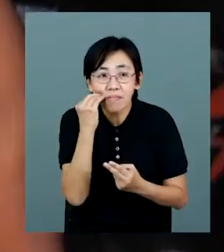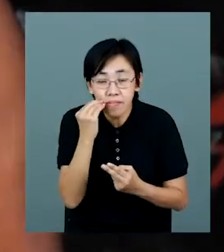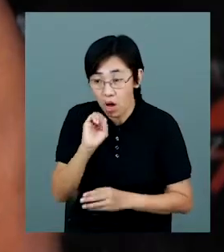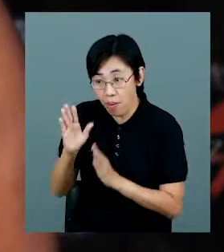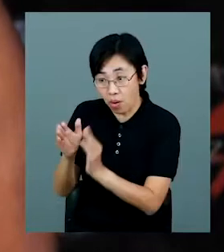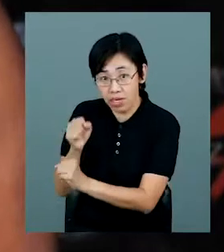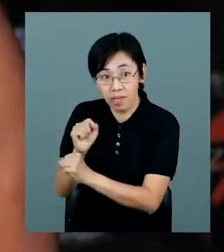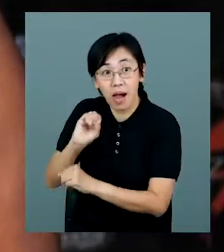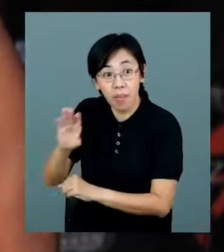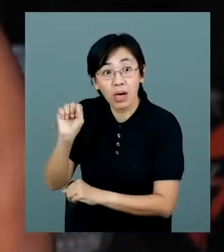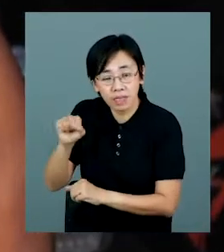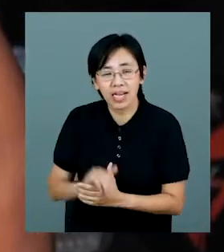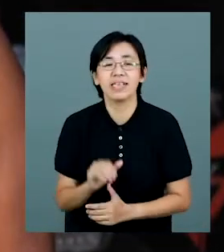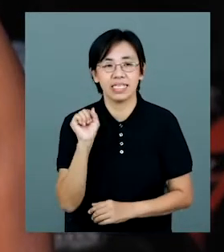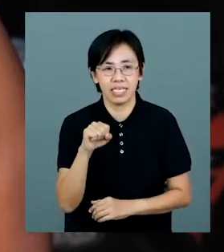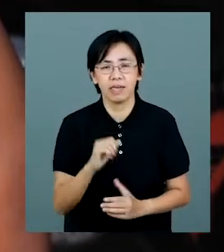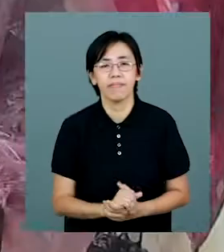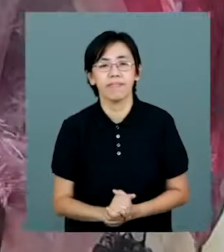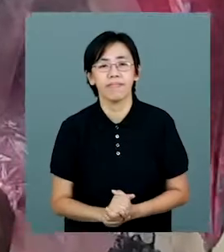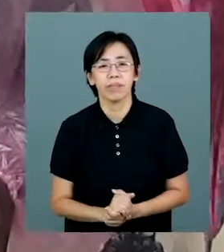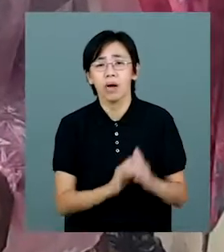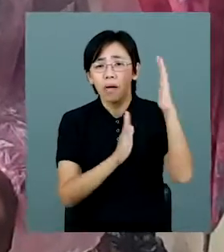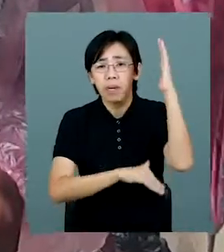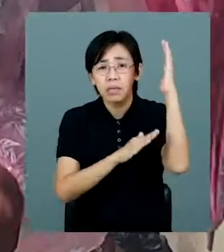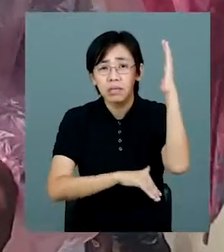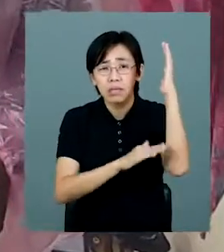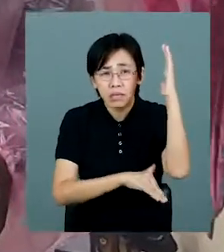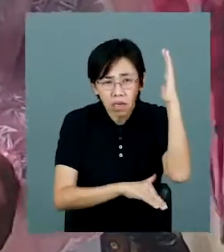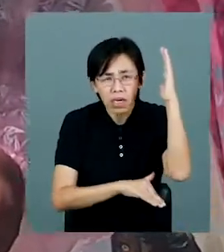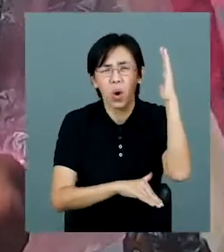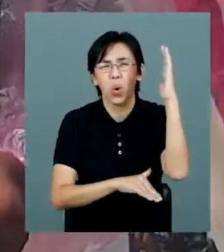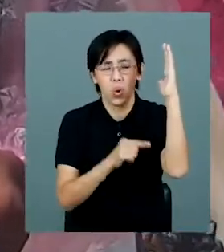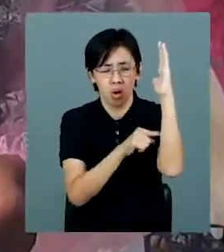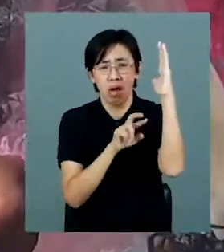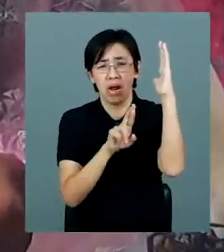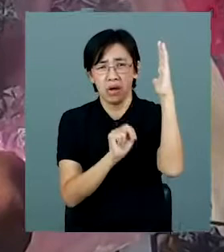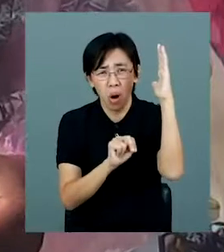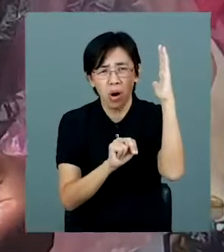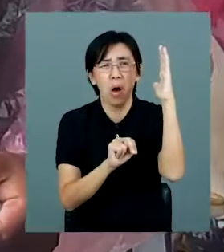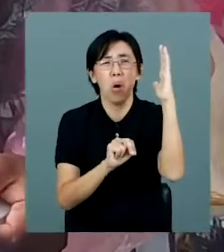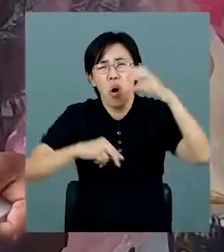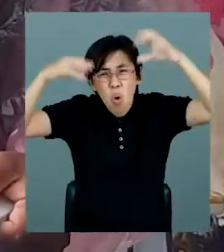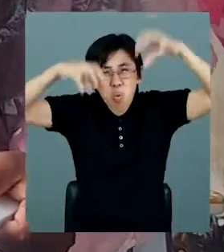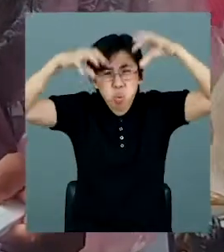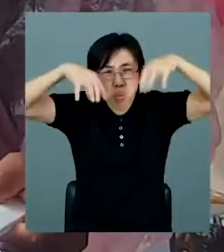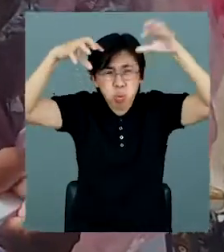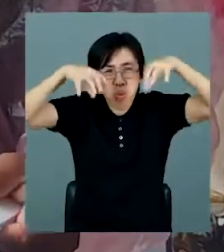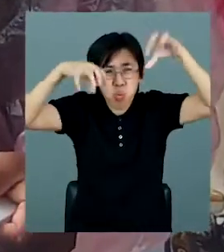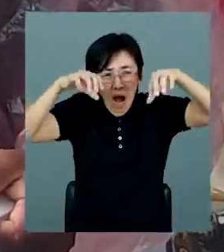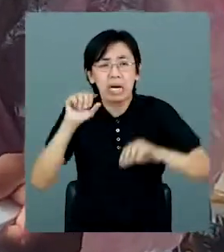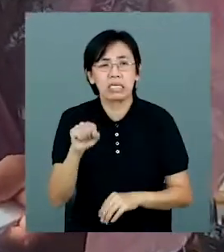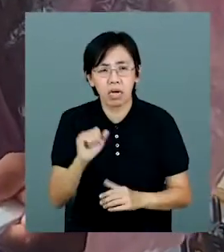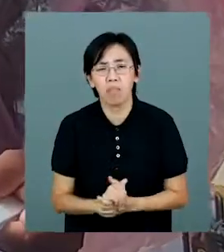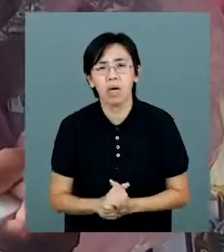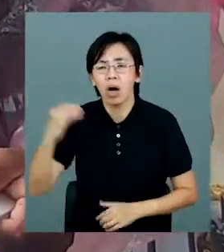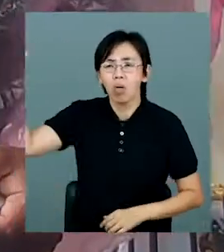ครับ ก็ไปแจ้งเจ้าหน้าที ่ครับผม ด้วยสภาพอากาศภาคใต ้ ที่ระนองนี่เมื่อกี้ฝนยังต